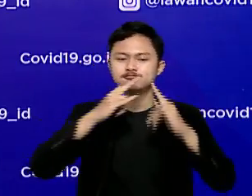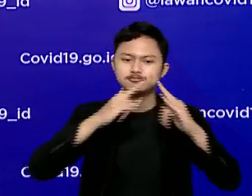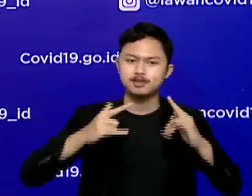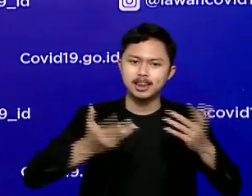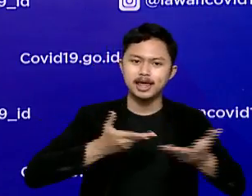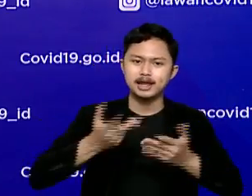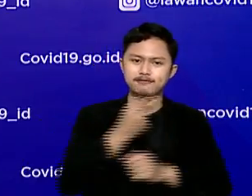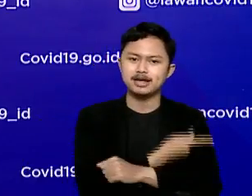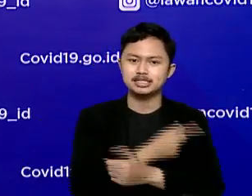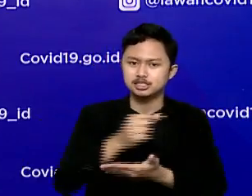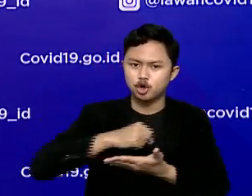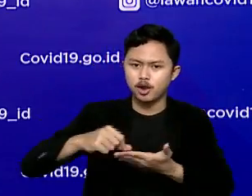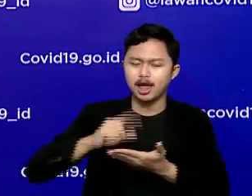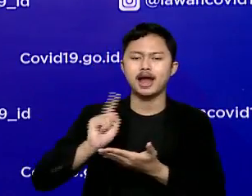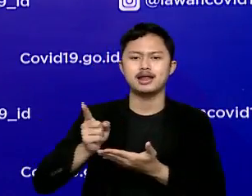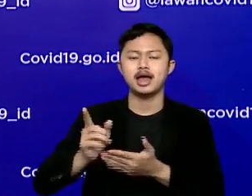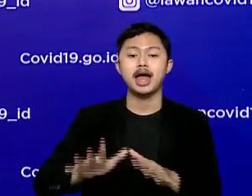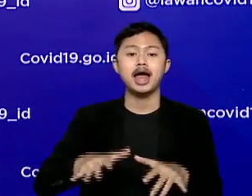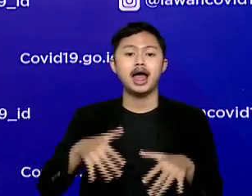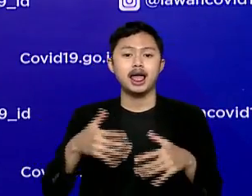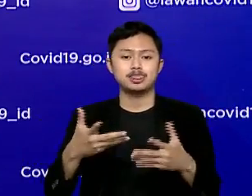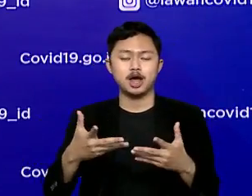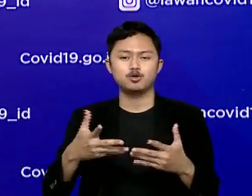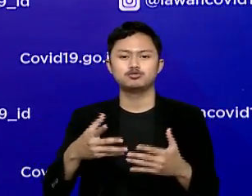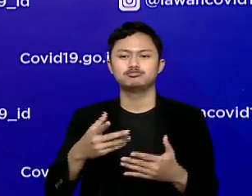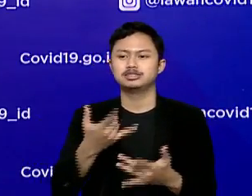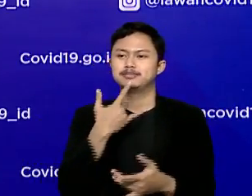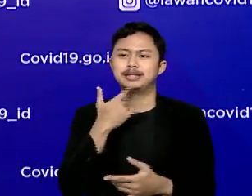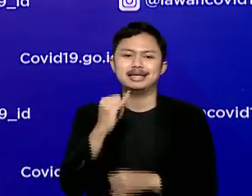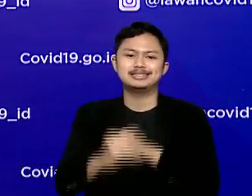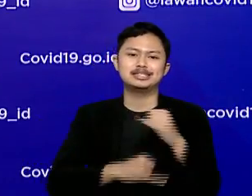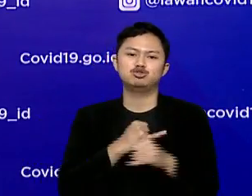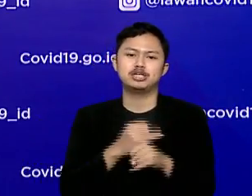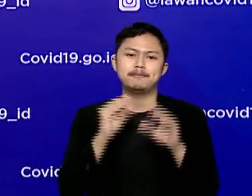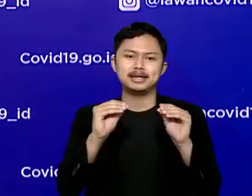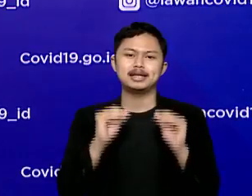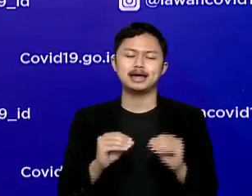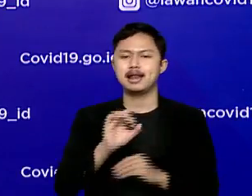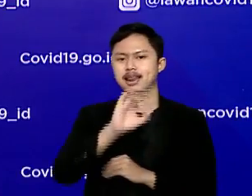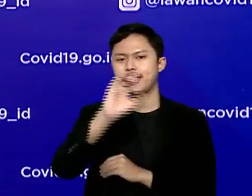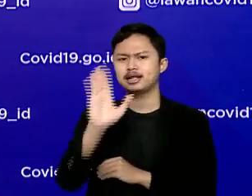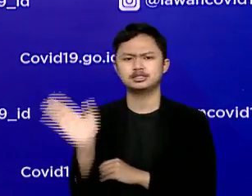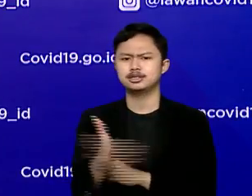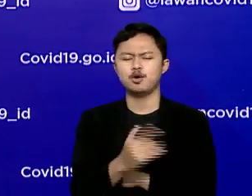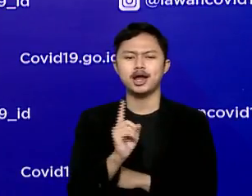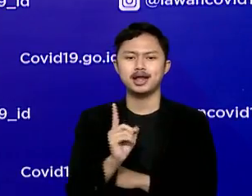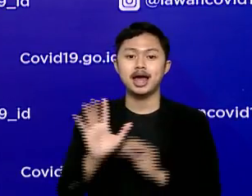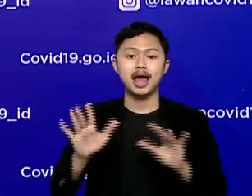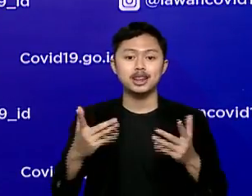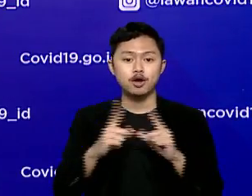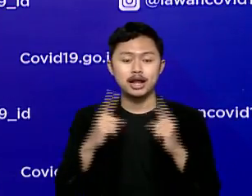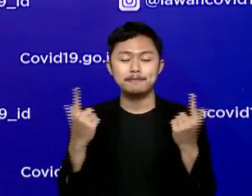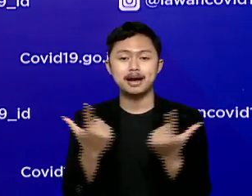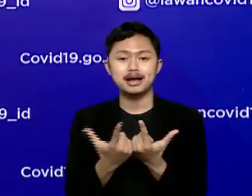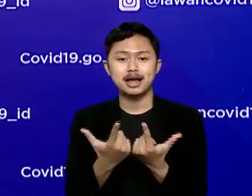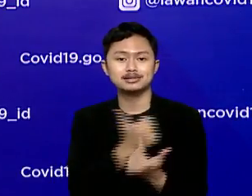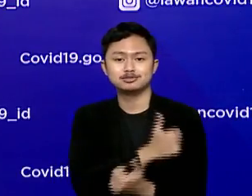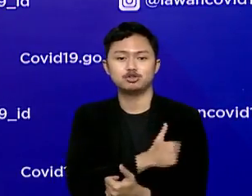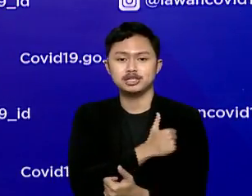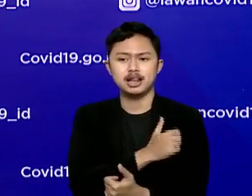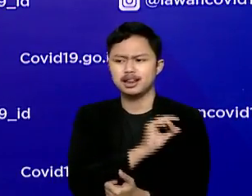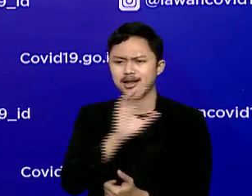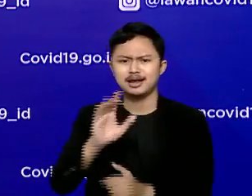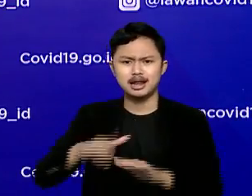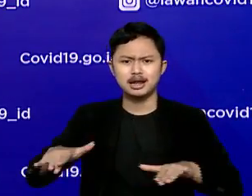pelayanan vaksinasi di sekolah, atau satuan pendidikan lainnya, maupun lembaga kesejahteraan sosial anak.